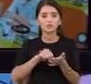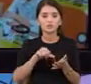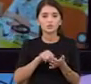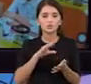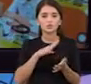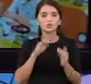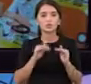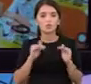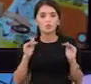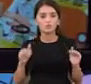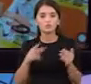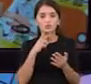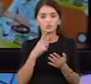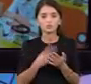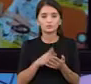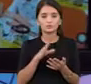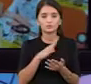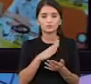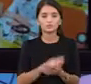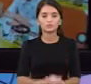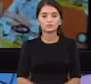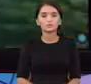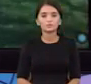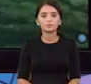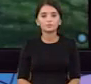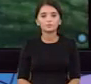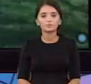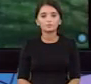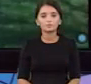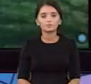ochilishida ishtirok etgan bolajonlarni ko'rib turibsiz.